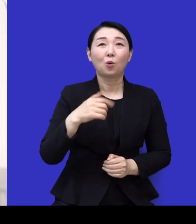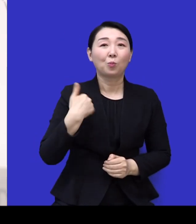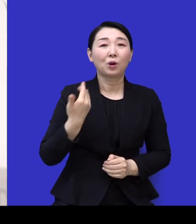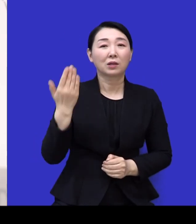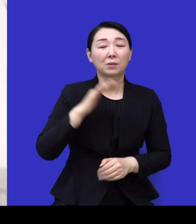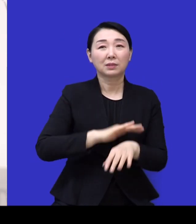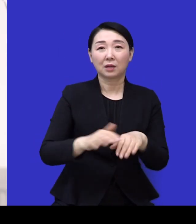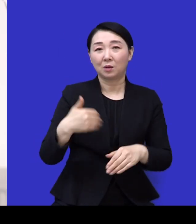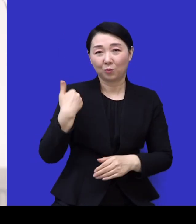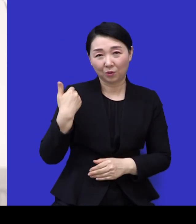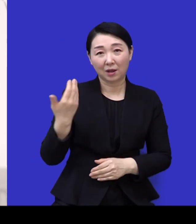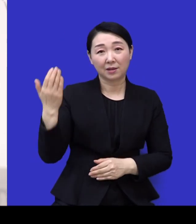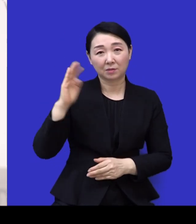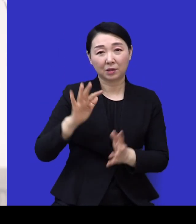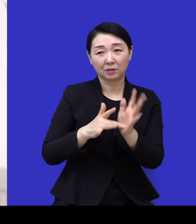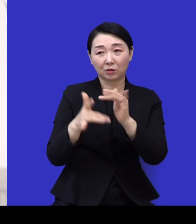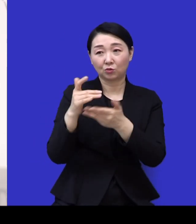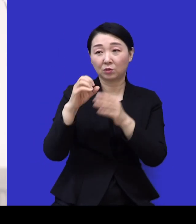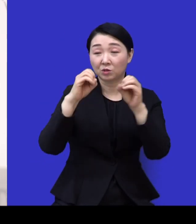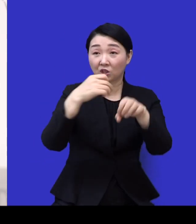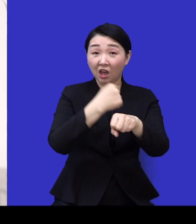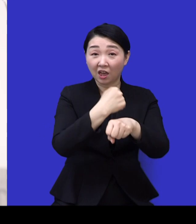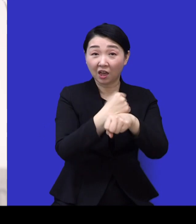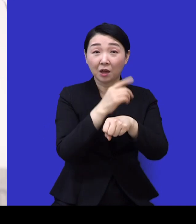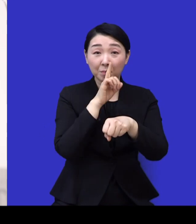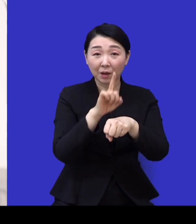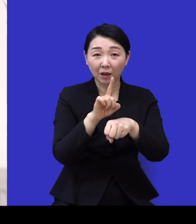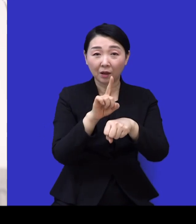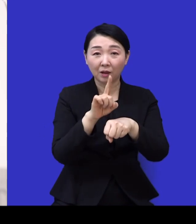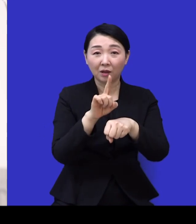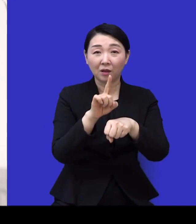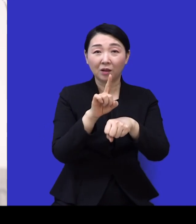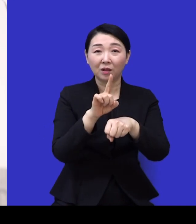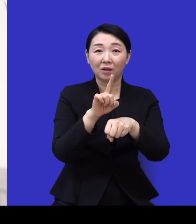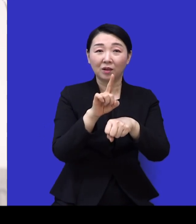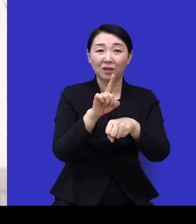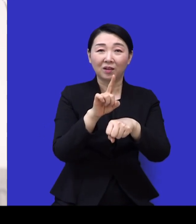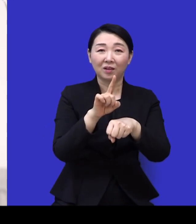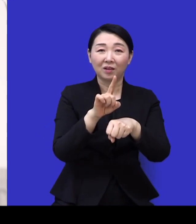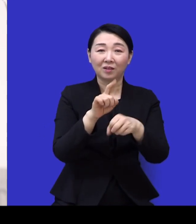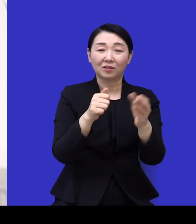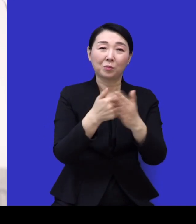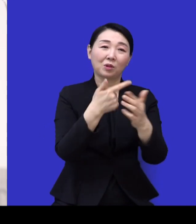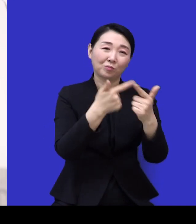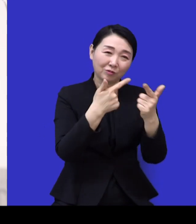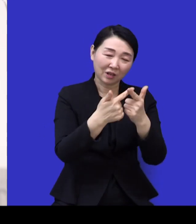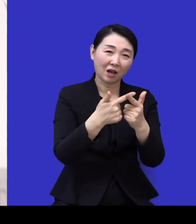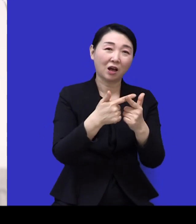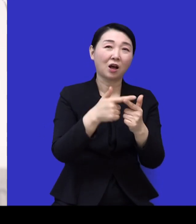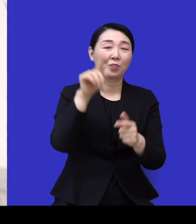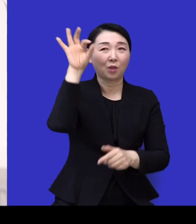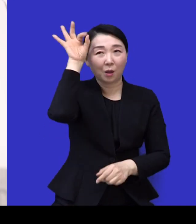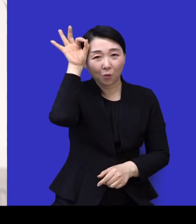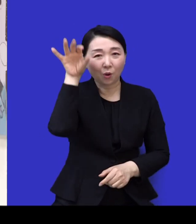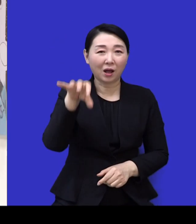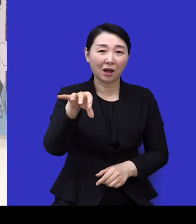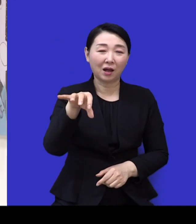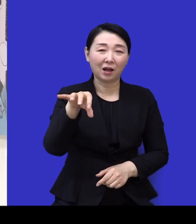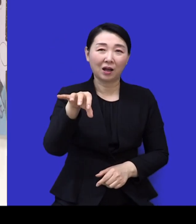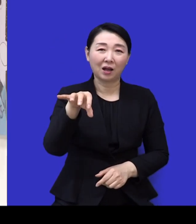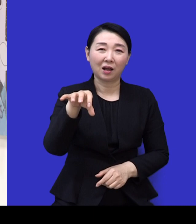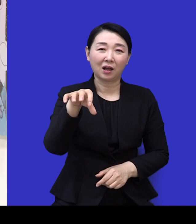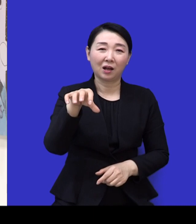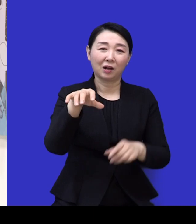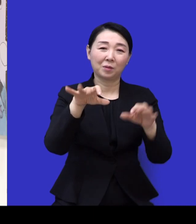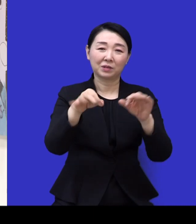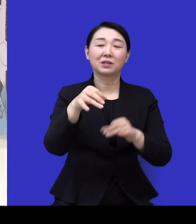잘 모르지만 근데 예수님 전한다고 하니까 예. 저 먼 곳에서 근데 막 부산에서 포항에서 뭐 김해 뭐